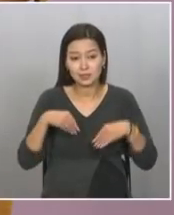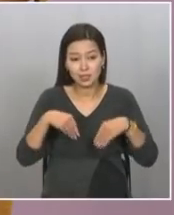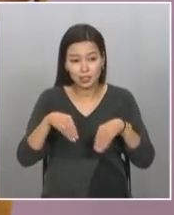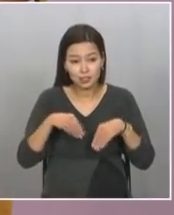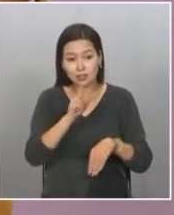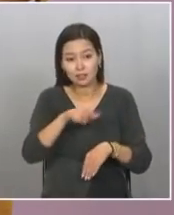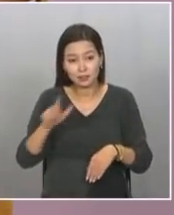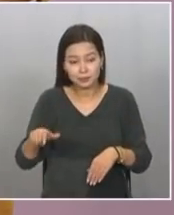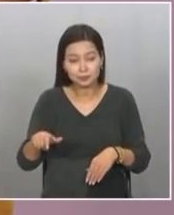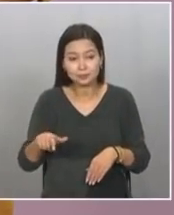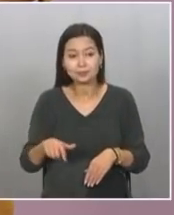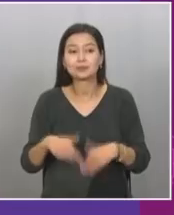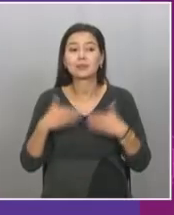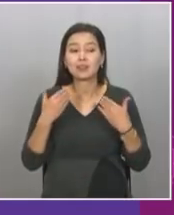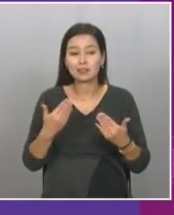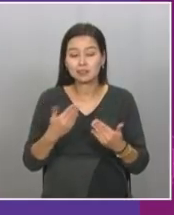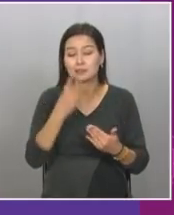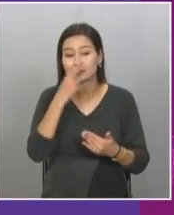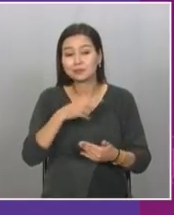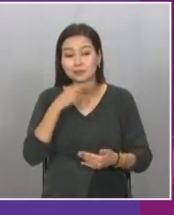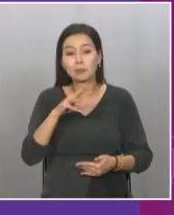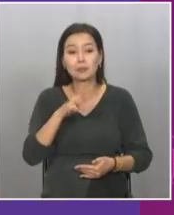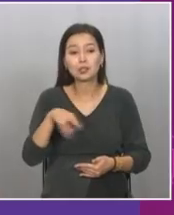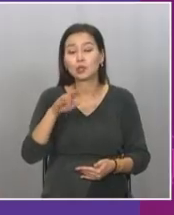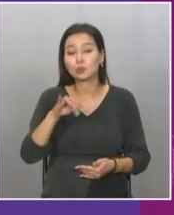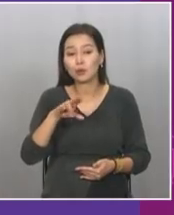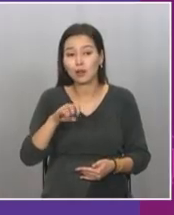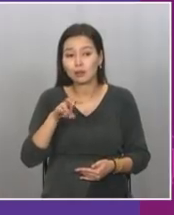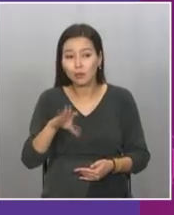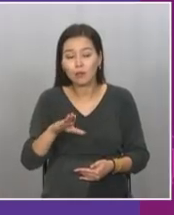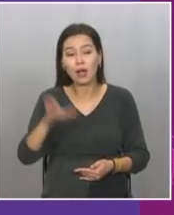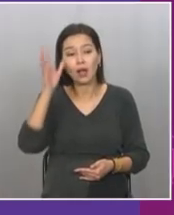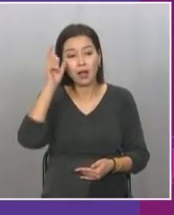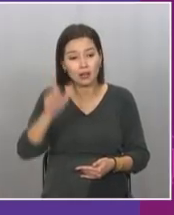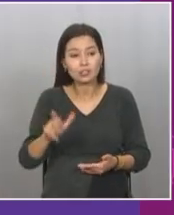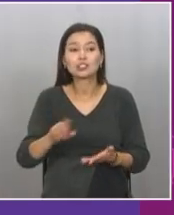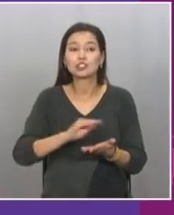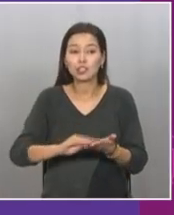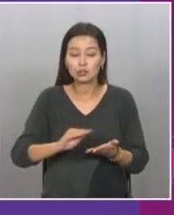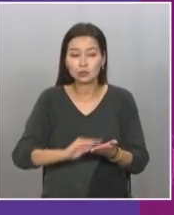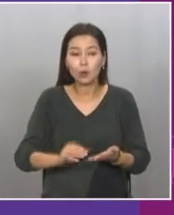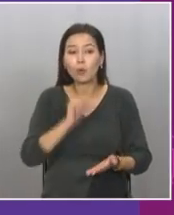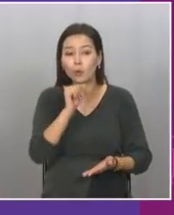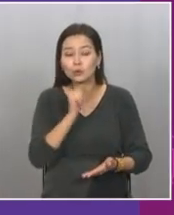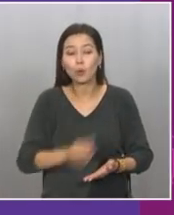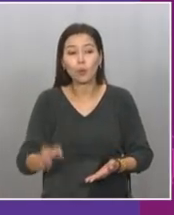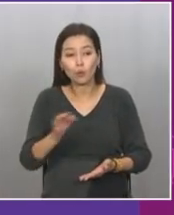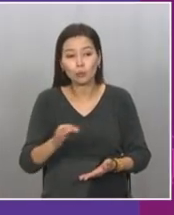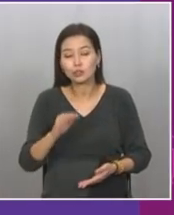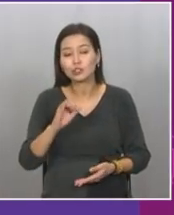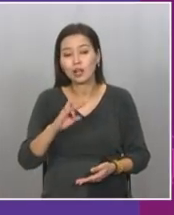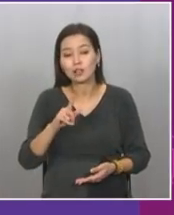балалар, мәтіннің авторымен танысайық. Міржақып Дулатов, ақын, жазушы, Қостанай